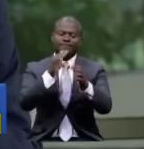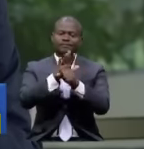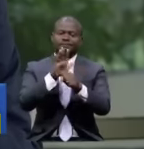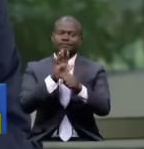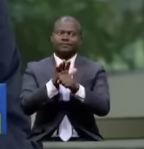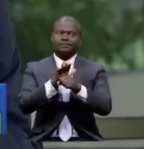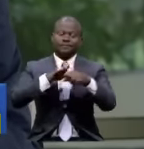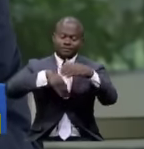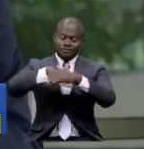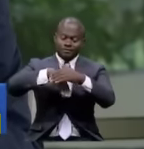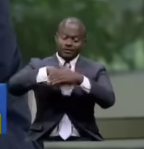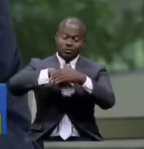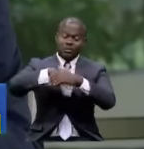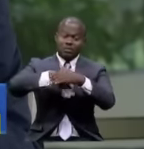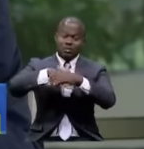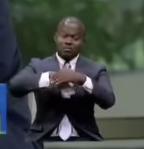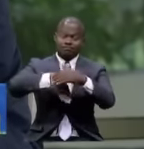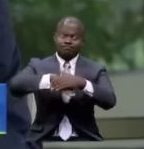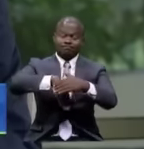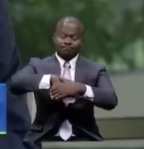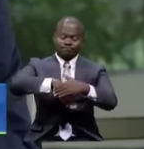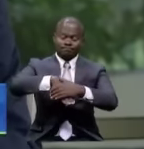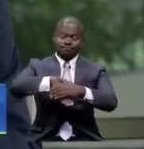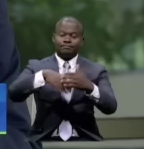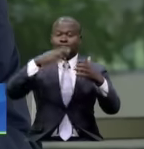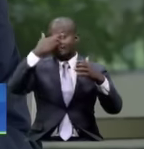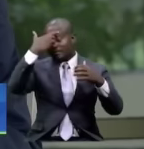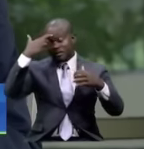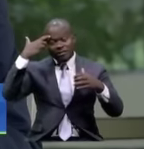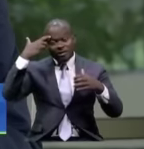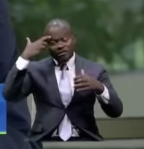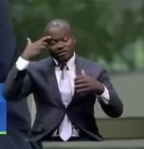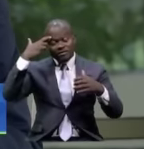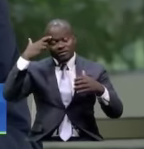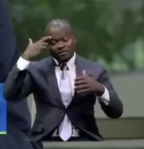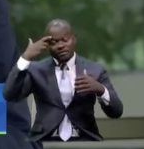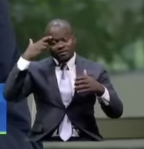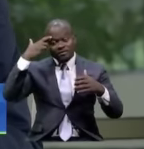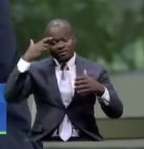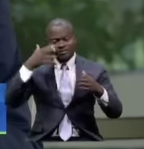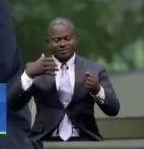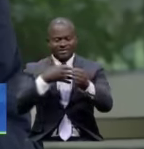impamvu n'imbaraga zishyirwamo ariko umusaruro utaboneka bihagije